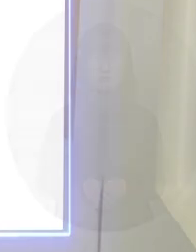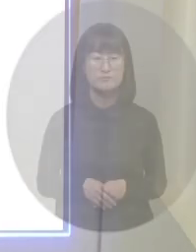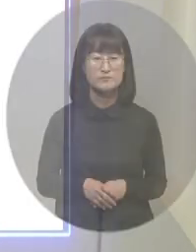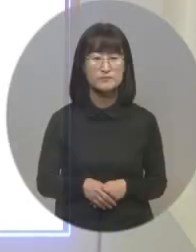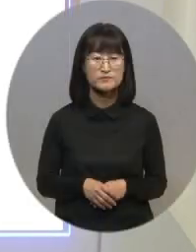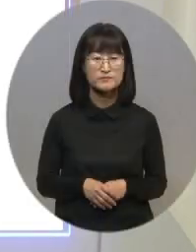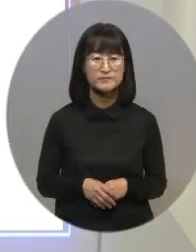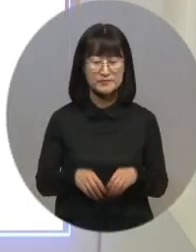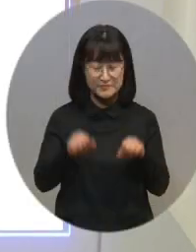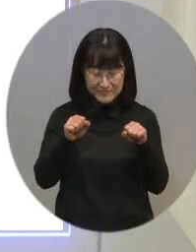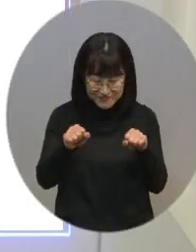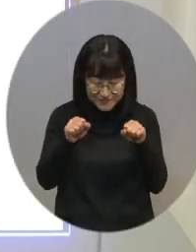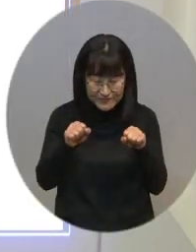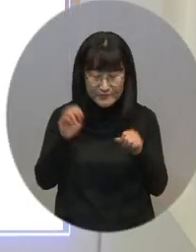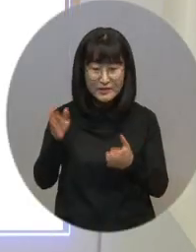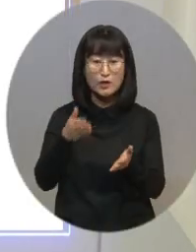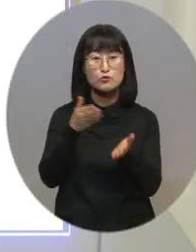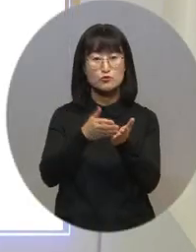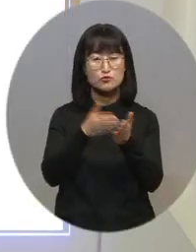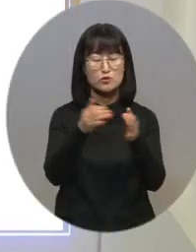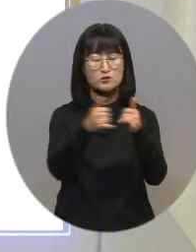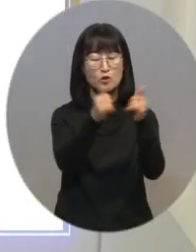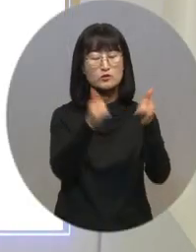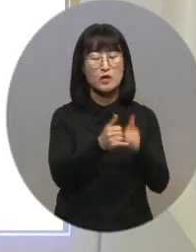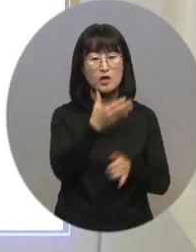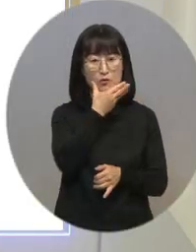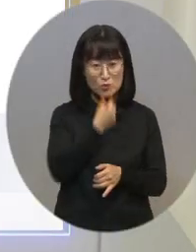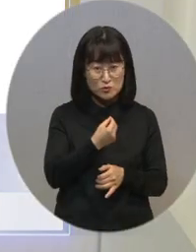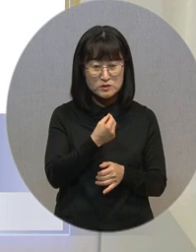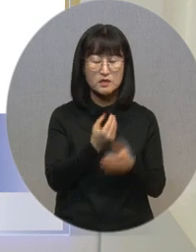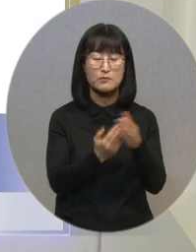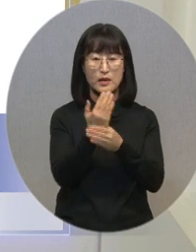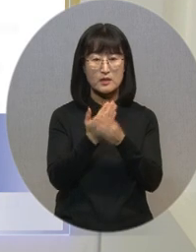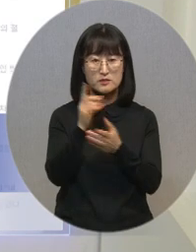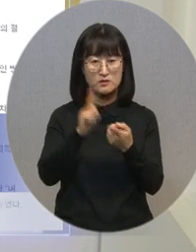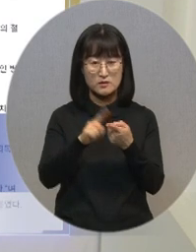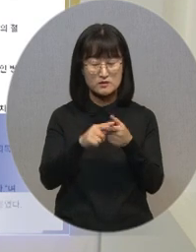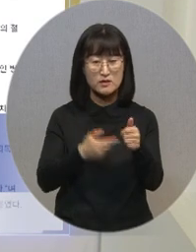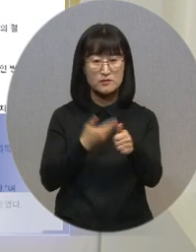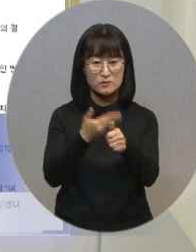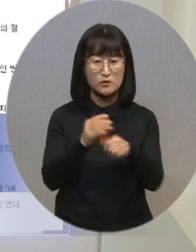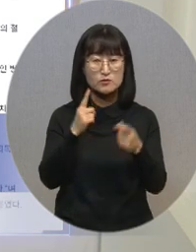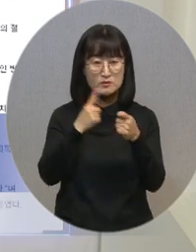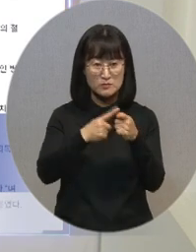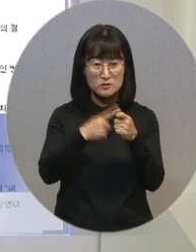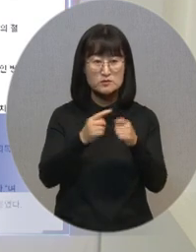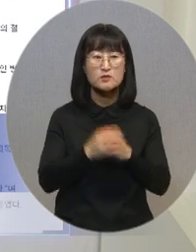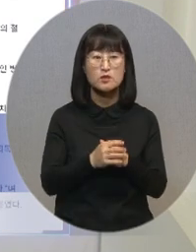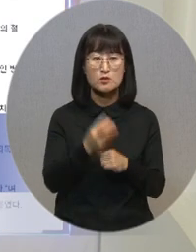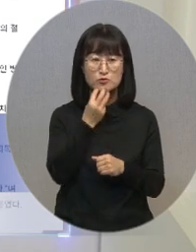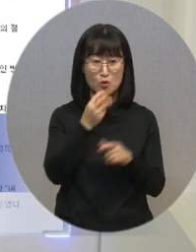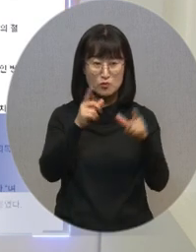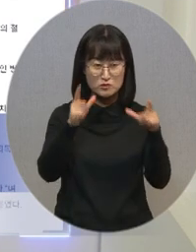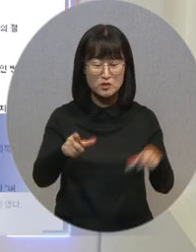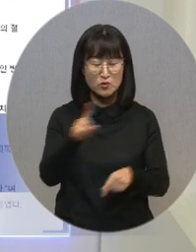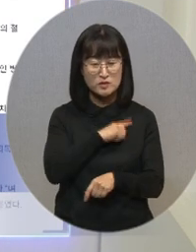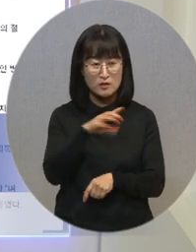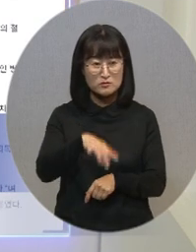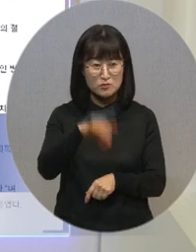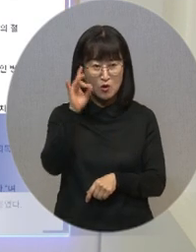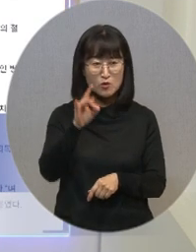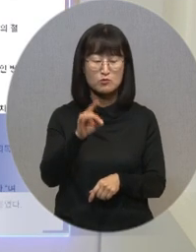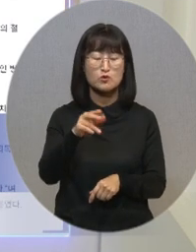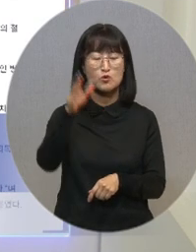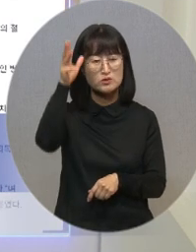웰페어 뉴스와 함께 사회복지의 이슈를 만나봅니다 오늘 첫 번째 기사입니다 서울 지역 최초로 중증